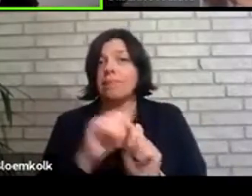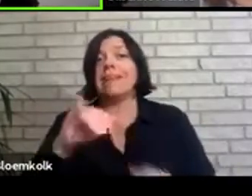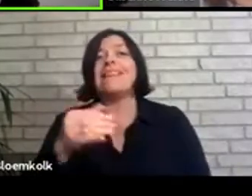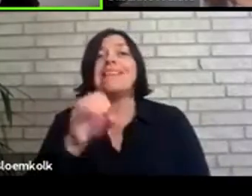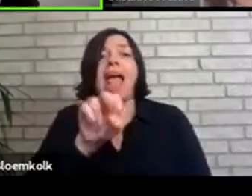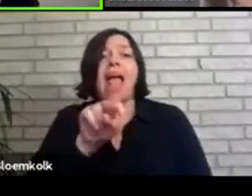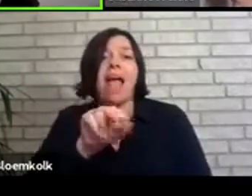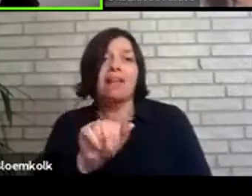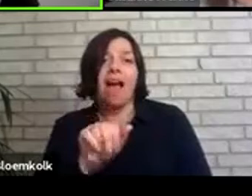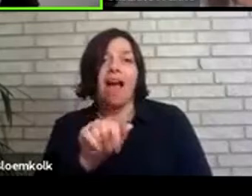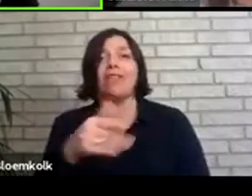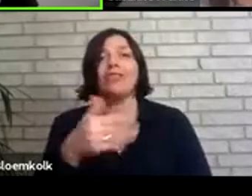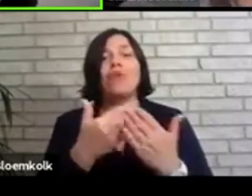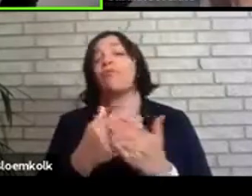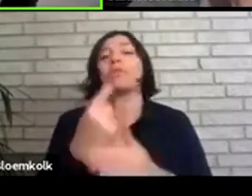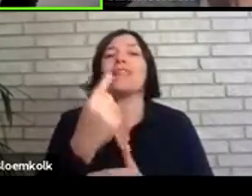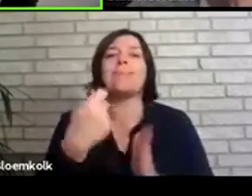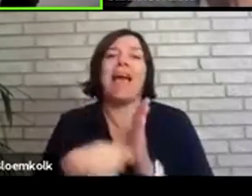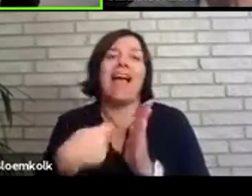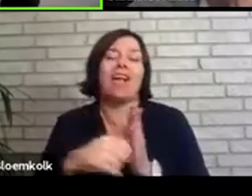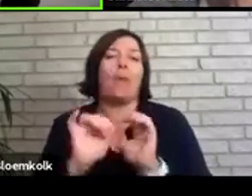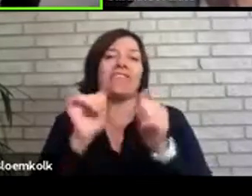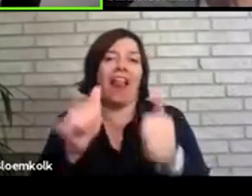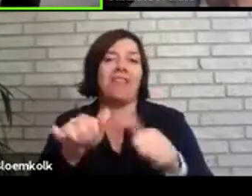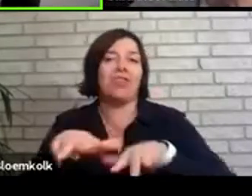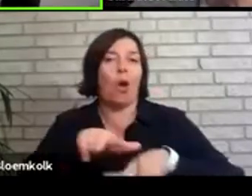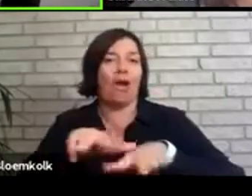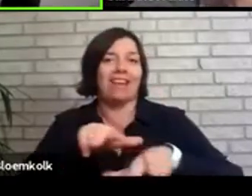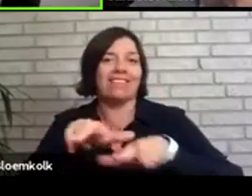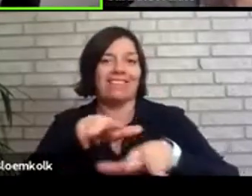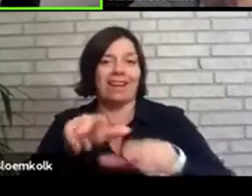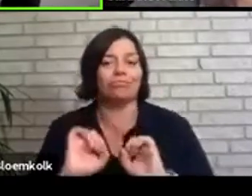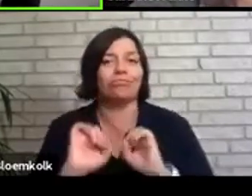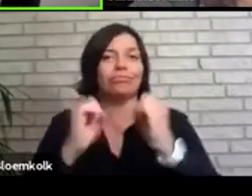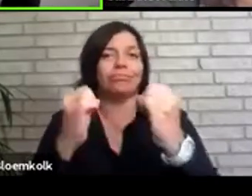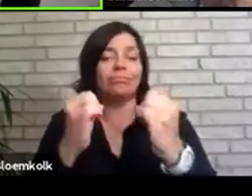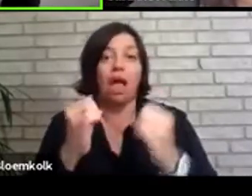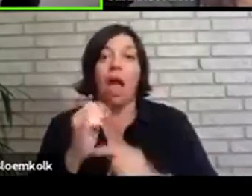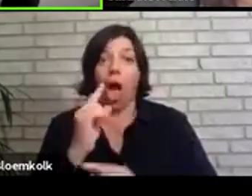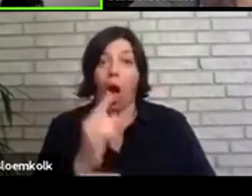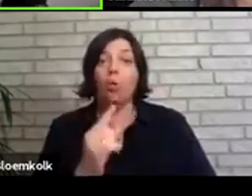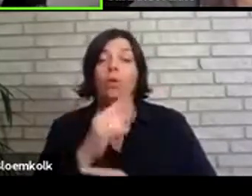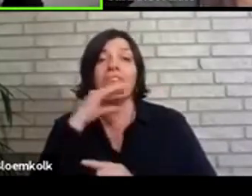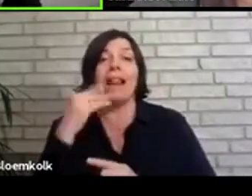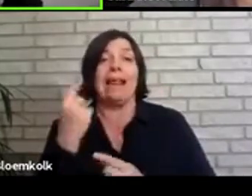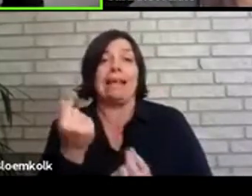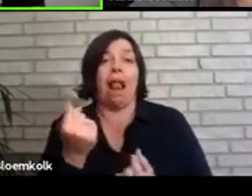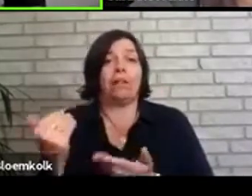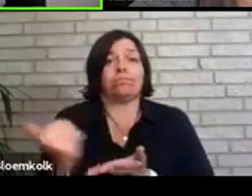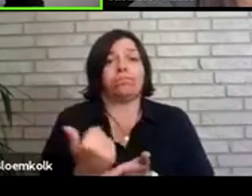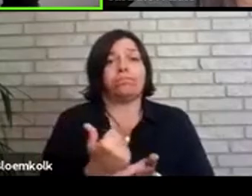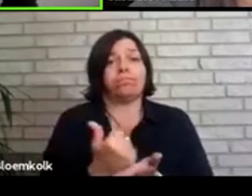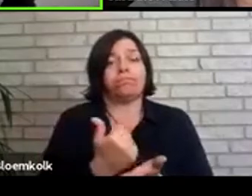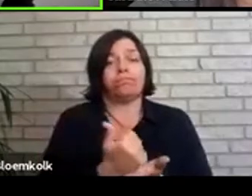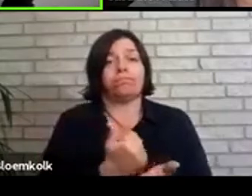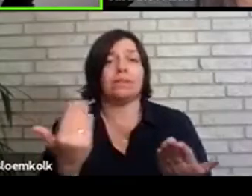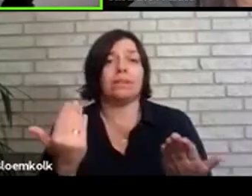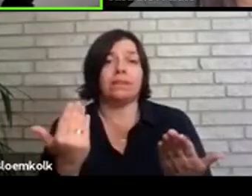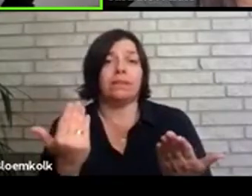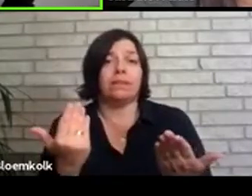Beispiel Einkaufshilfen organisiert und hat da ganz viel Geld auch gesammelt, immer wieder, und